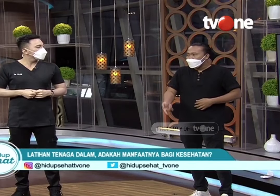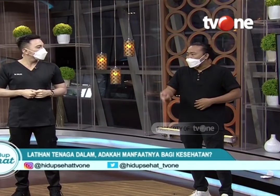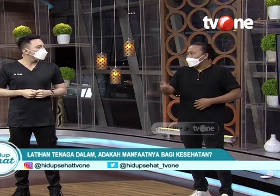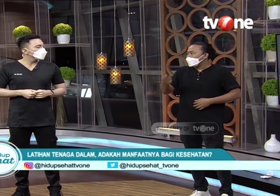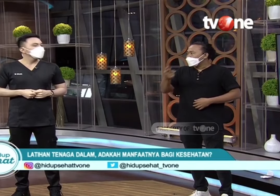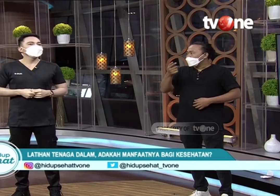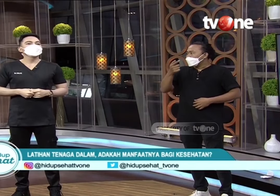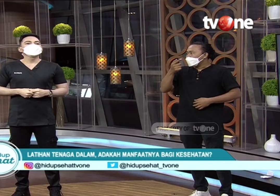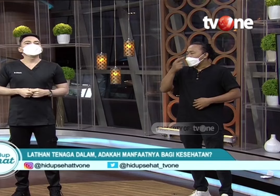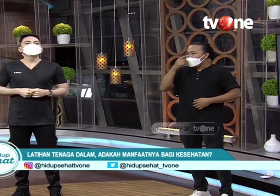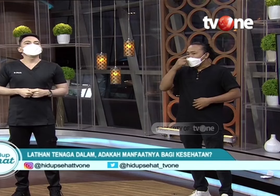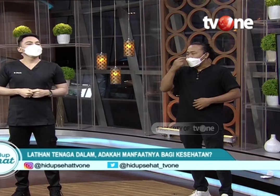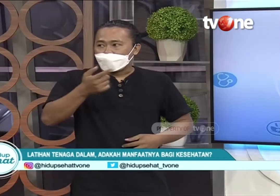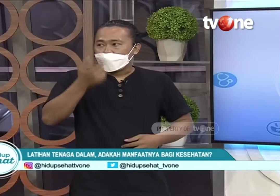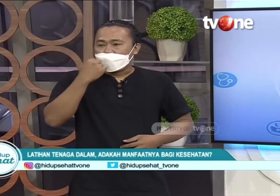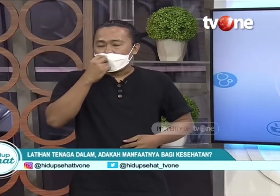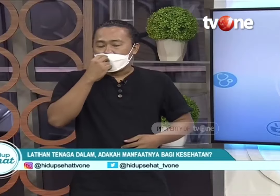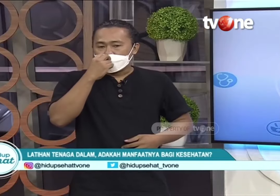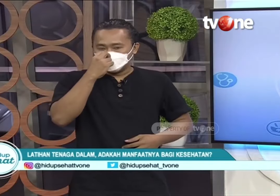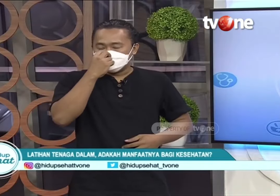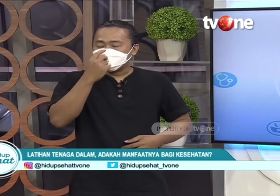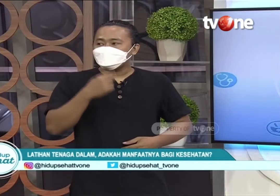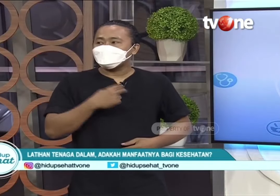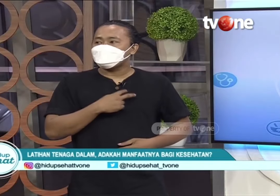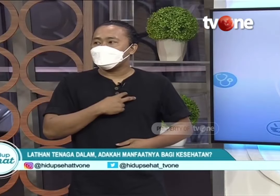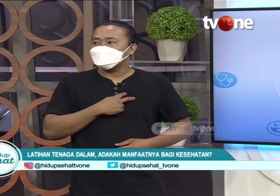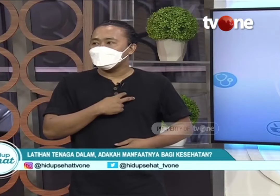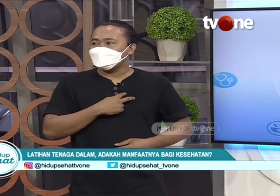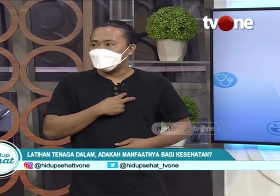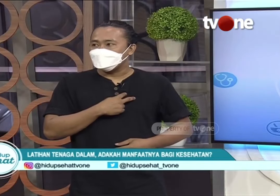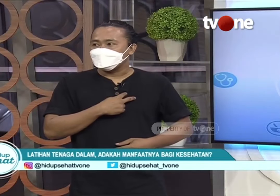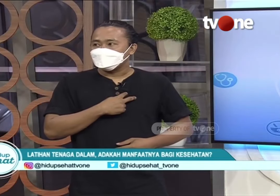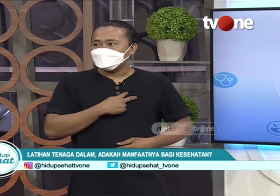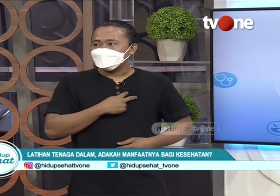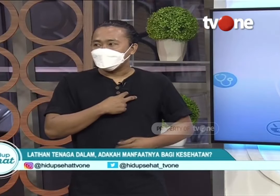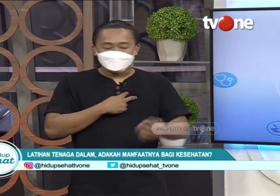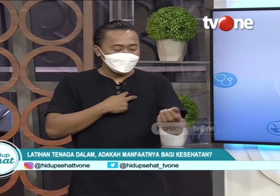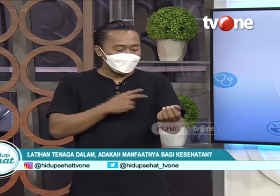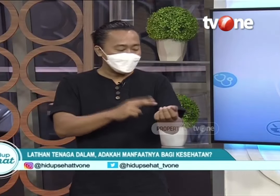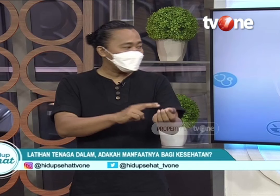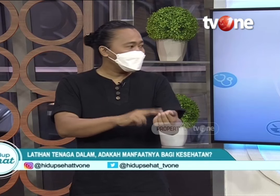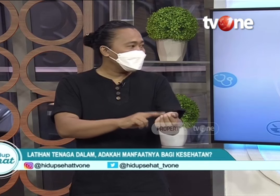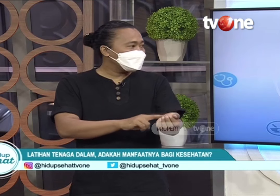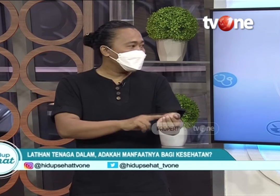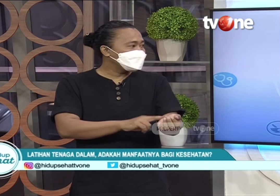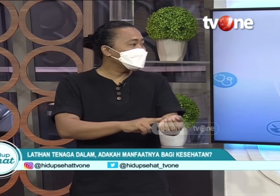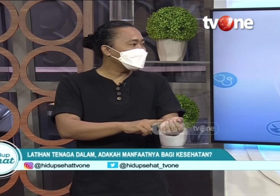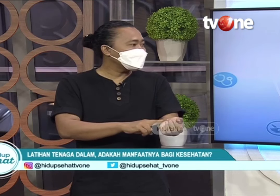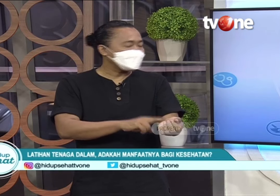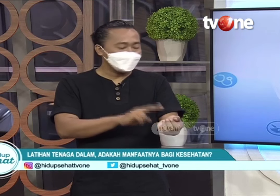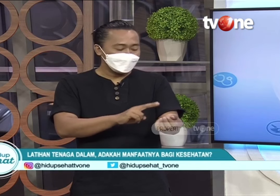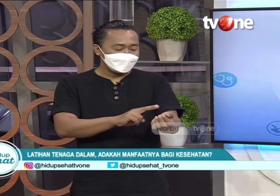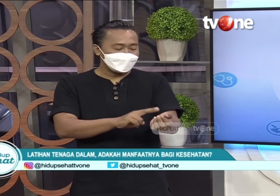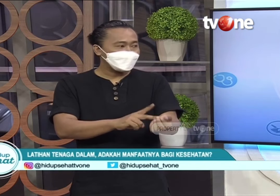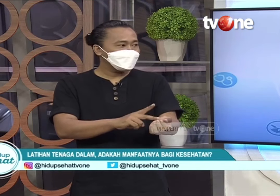satu tarikan satu tarik kan langsung kita simpan di dada nah sesuai dengan ketukan denyut